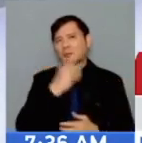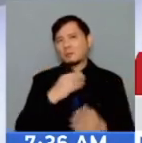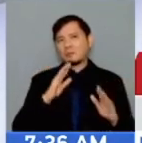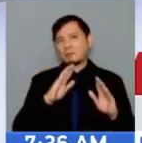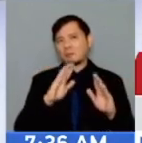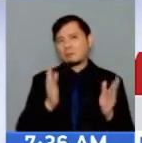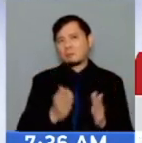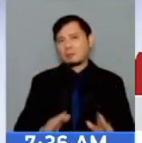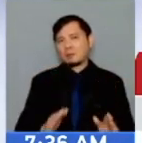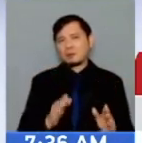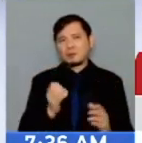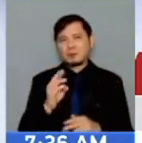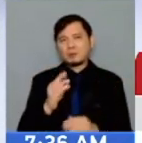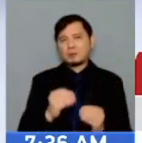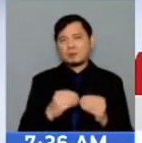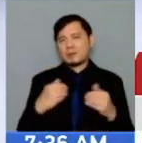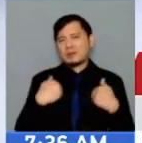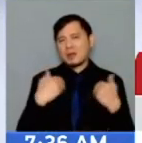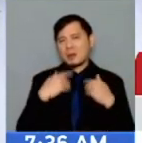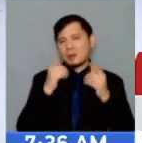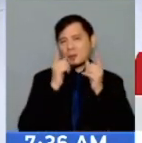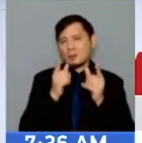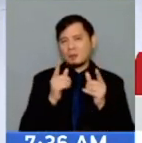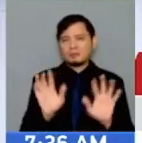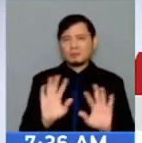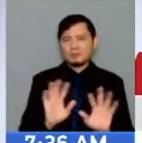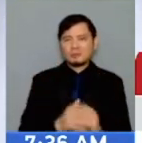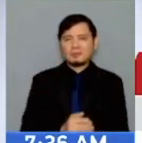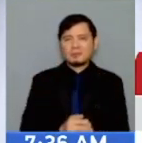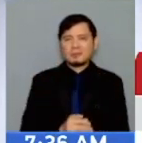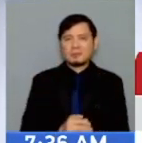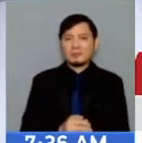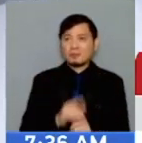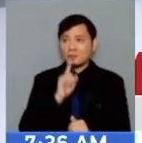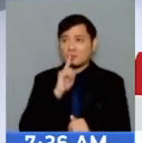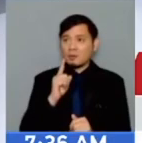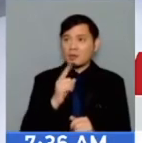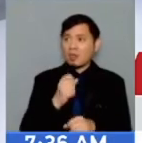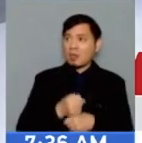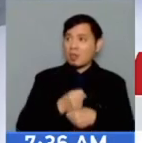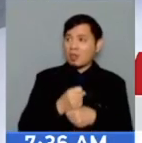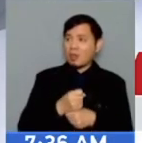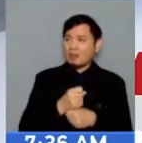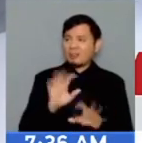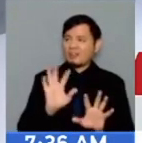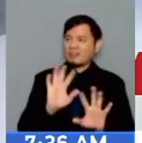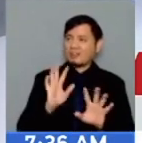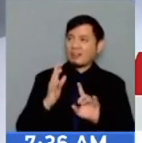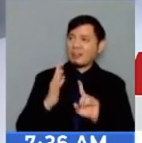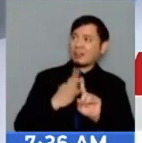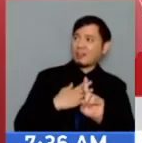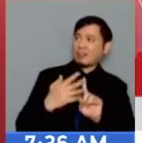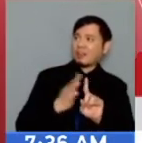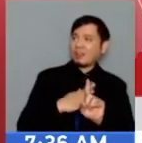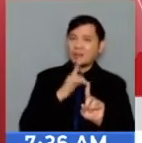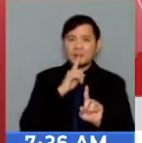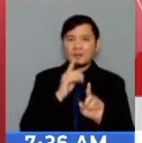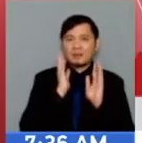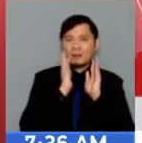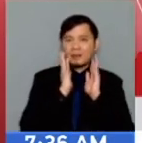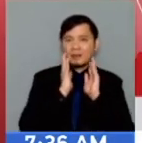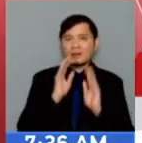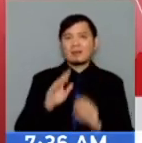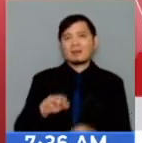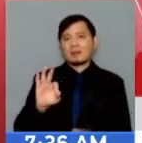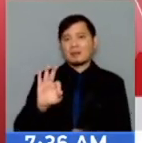itsura. Baka meron pa magka-interest sa akin. Nakakahiya naman si FPJ, di ba? Sabi niya. So hayaan mo na akong tumaba ng